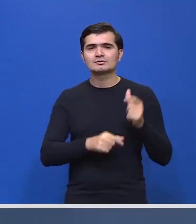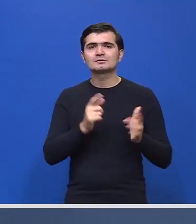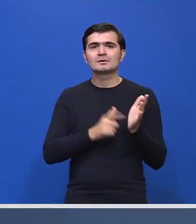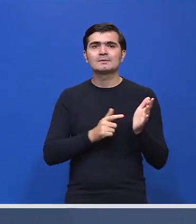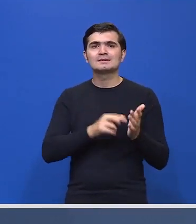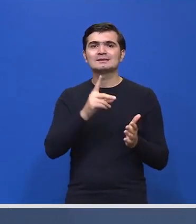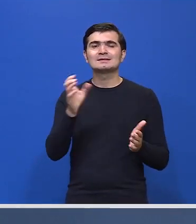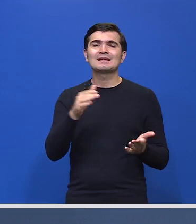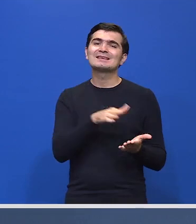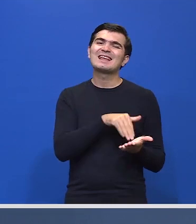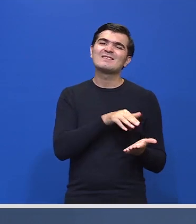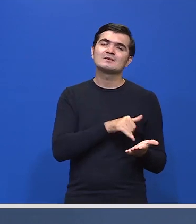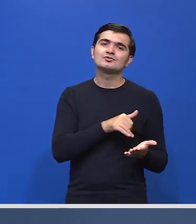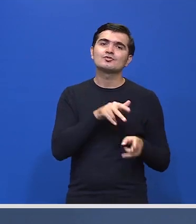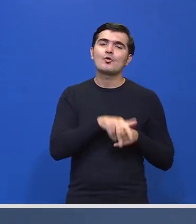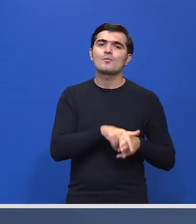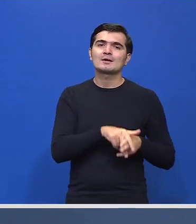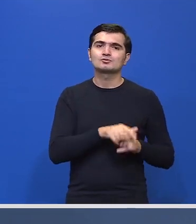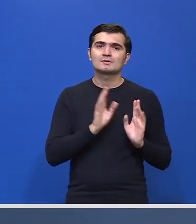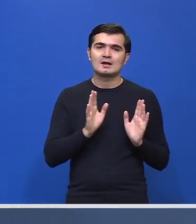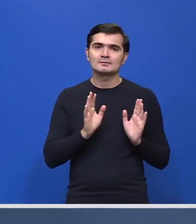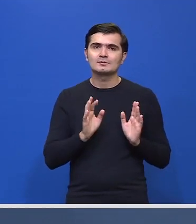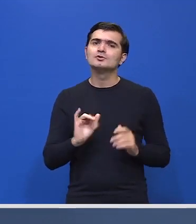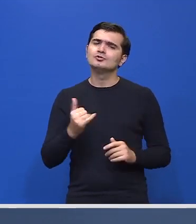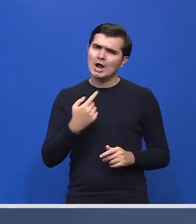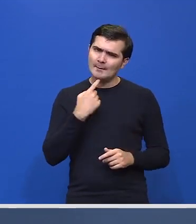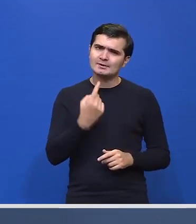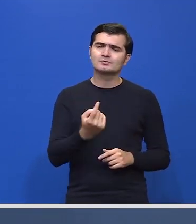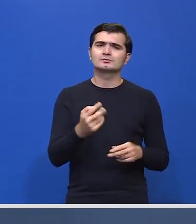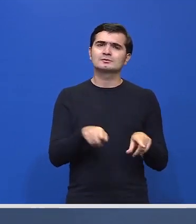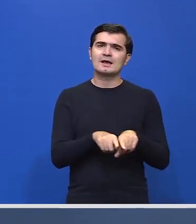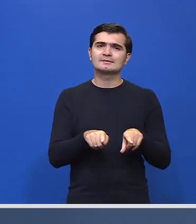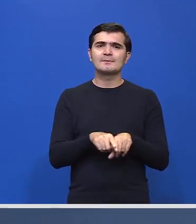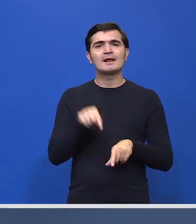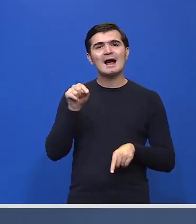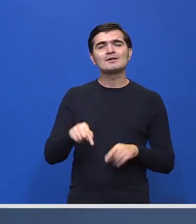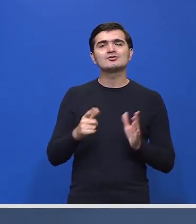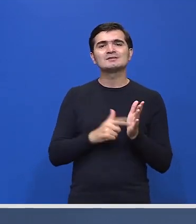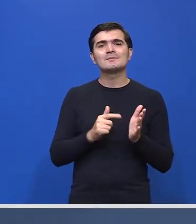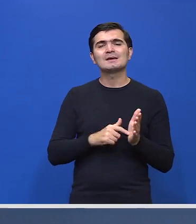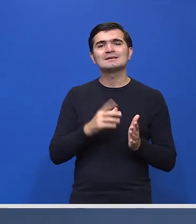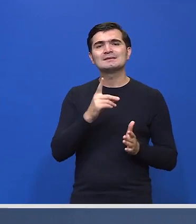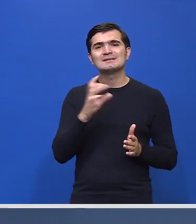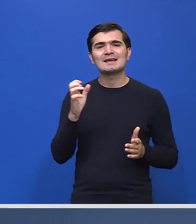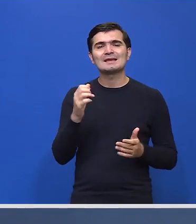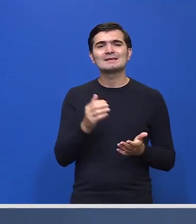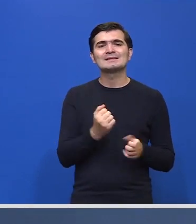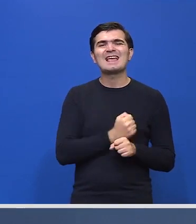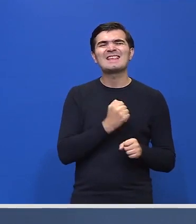pensiile de serviciu, pensiile ocupaționale. Am spus de asemenea că aceste pensii de serviciu,